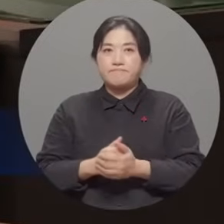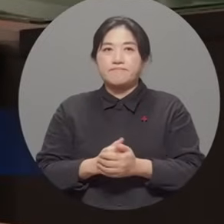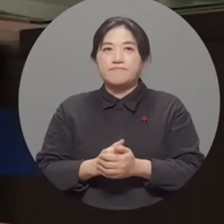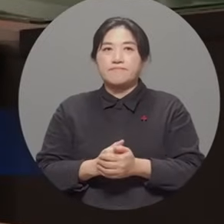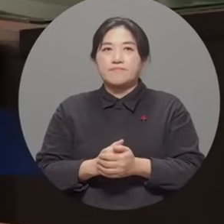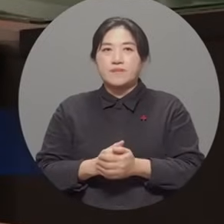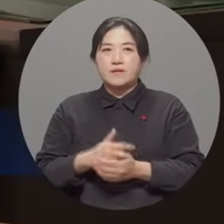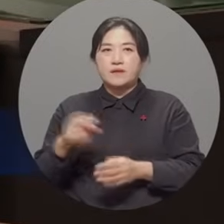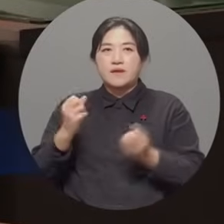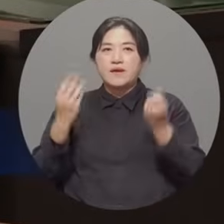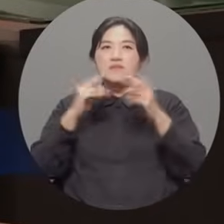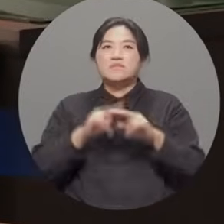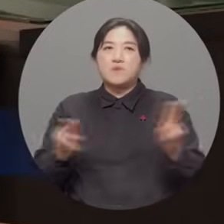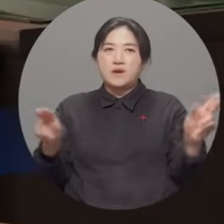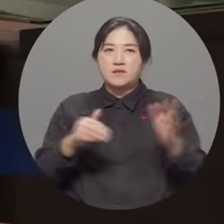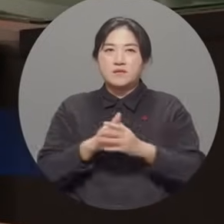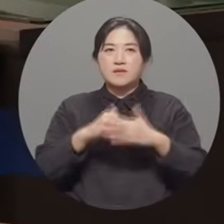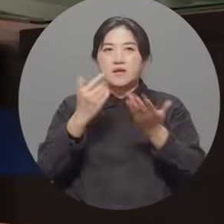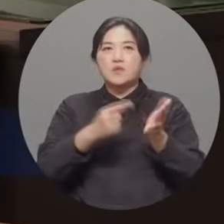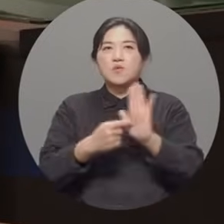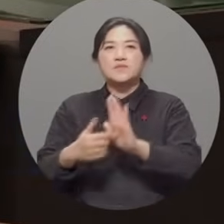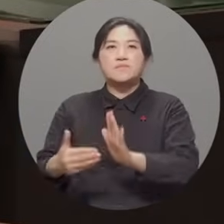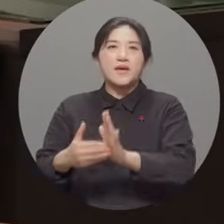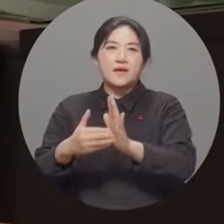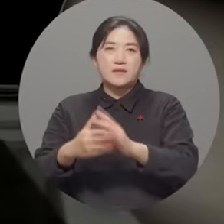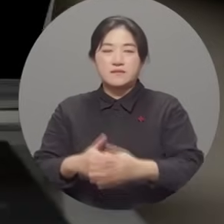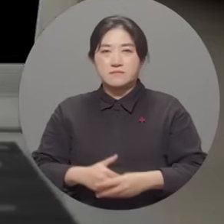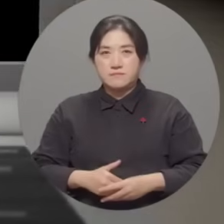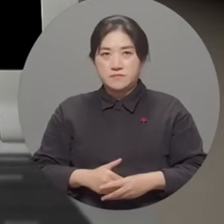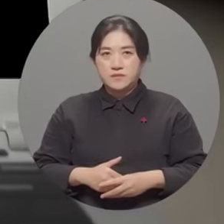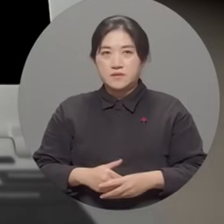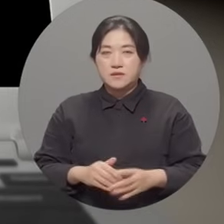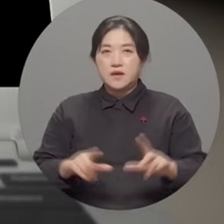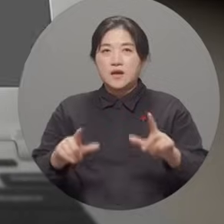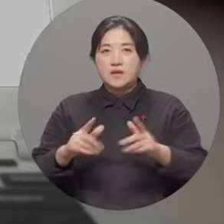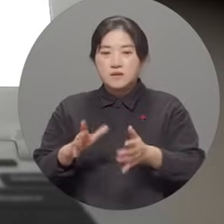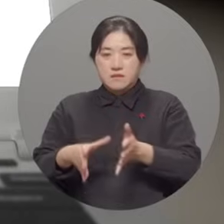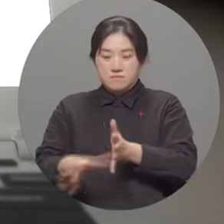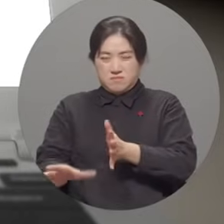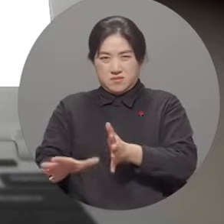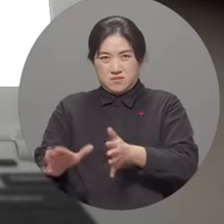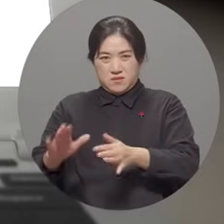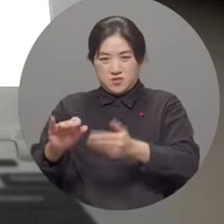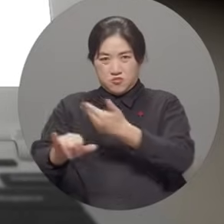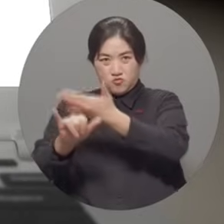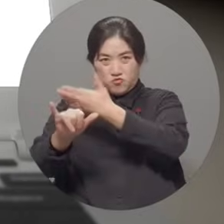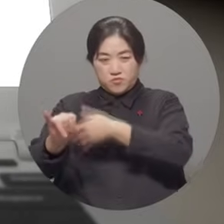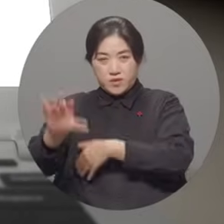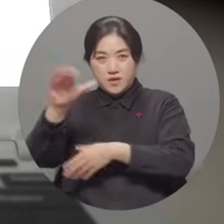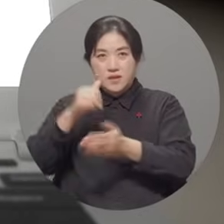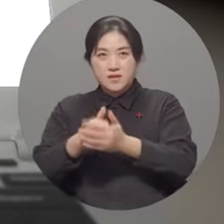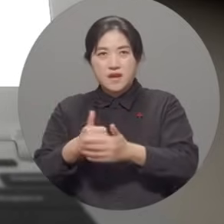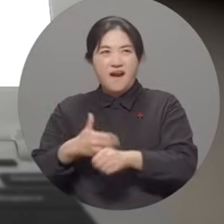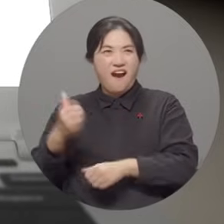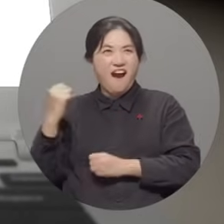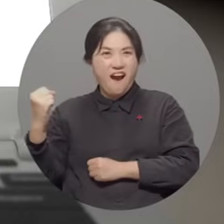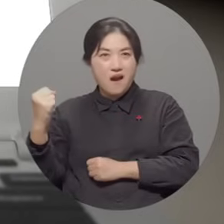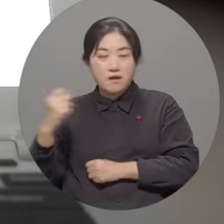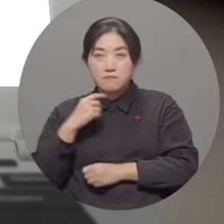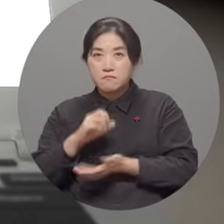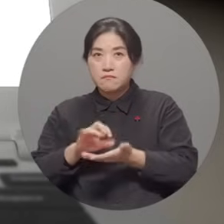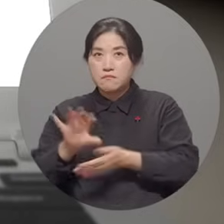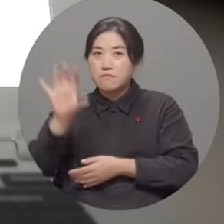행사 취소했습니다. 어저께 밝고요. 그날 한 극우 유튜버의 게시판에는 승리했다는 글이